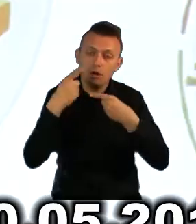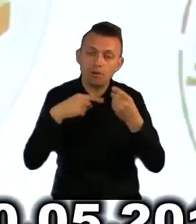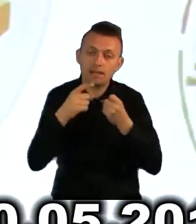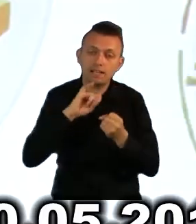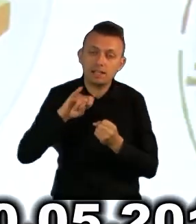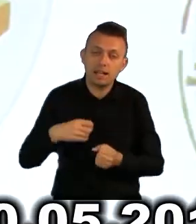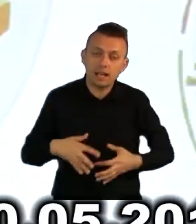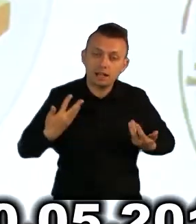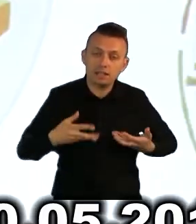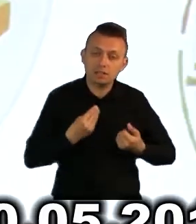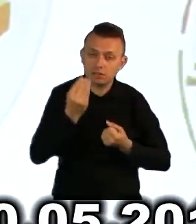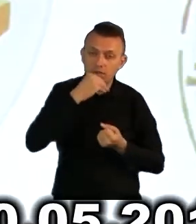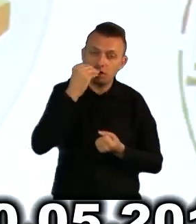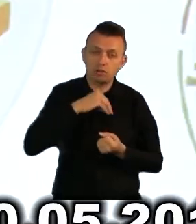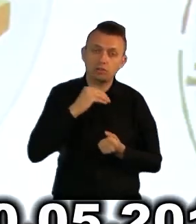żywienia.